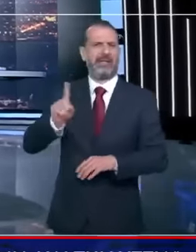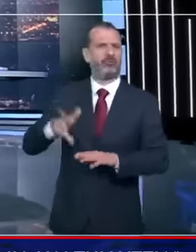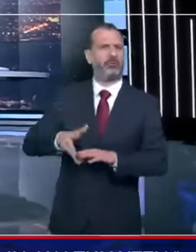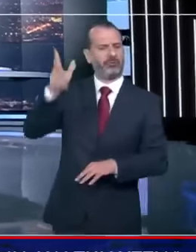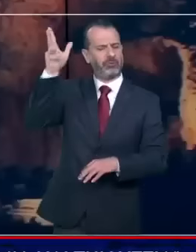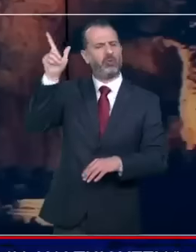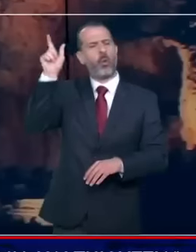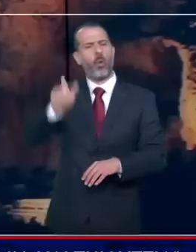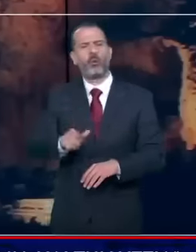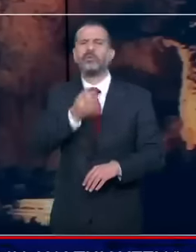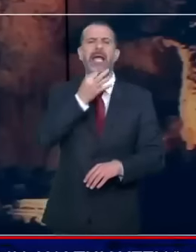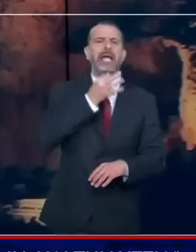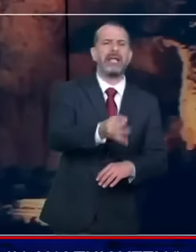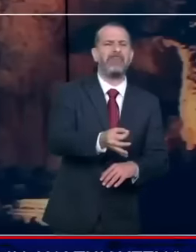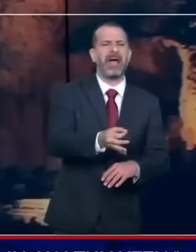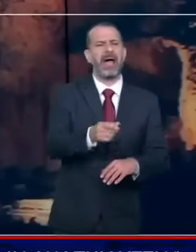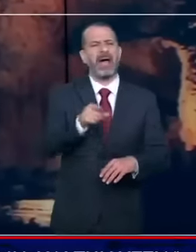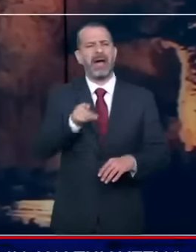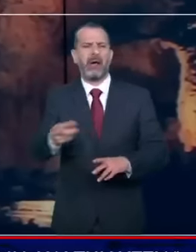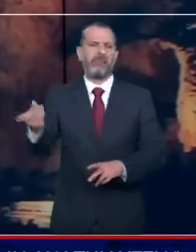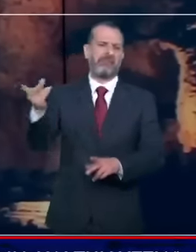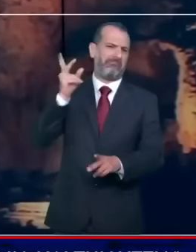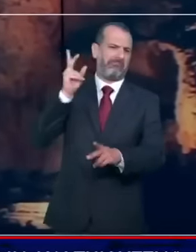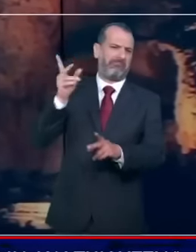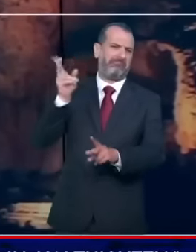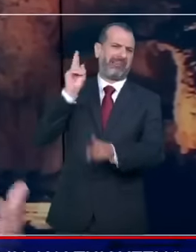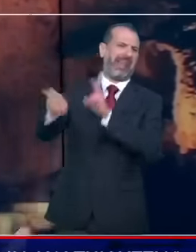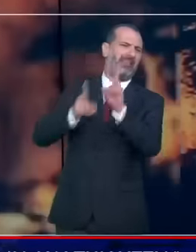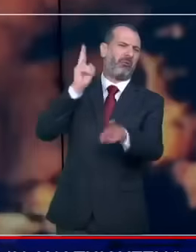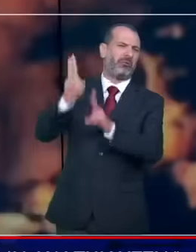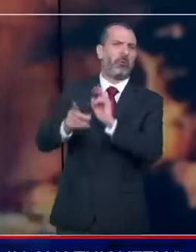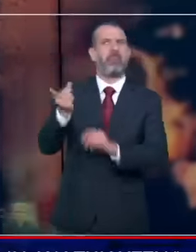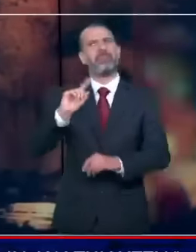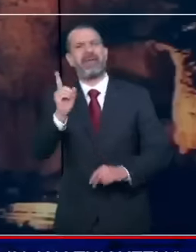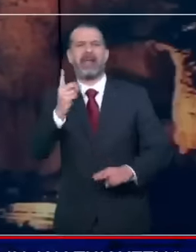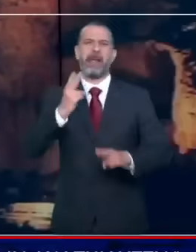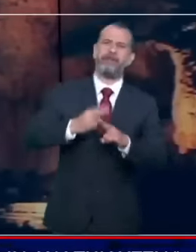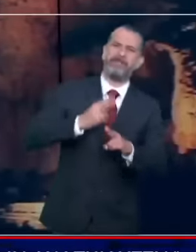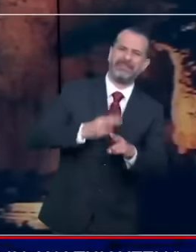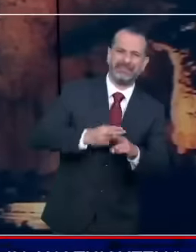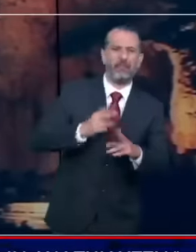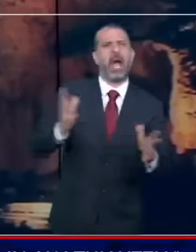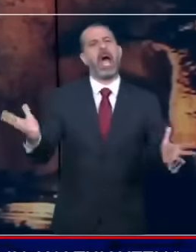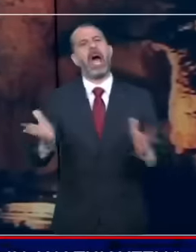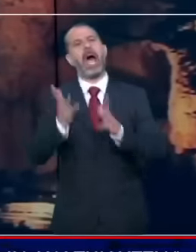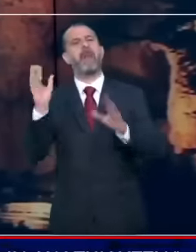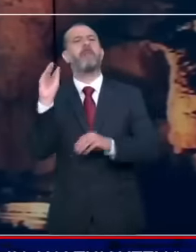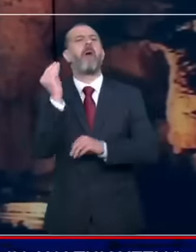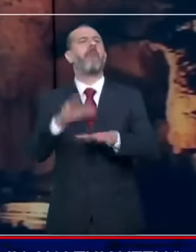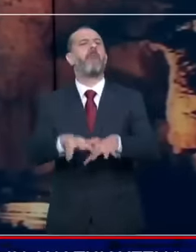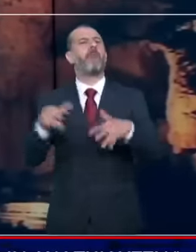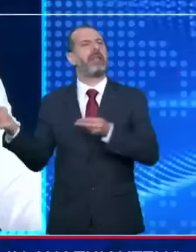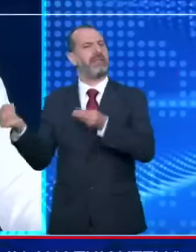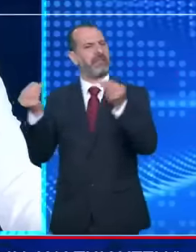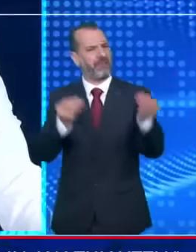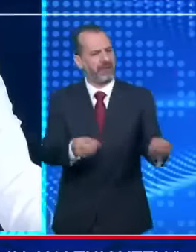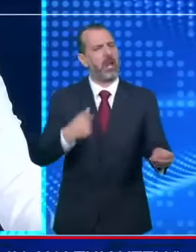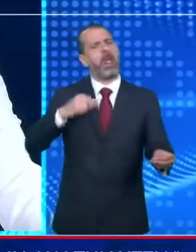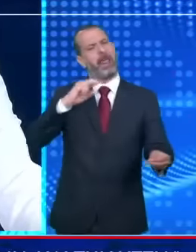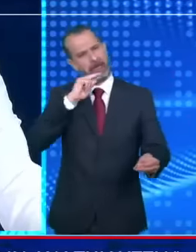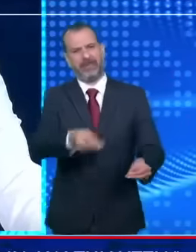είπε κάτι σαν, α, αυτό το κατηγορητήριο δεν είναι επίσημο κατηγορητήριο και όταν και αν το φέρουν στη Βουλή, τότε θα